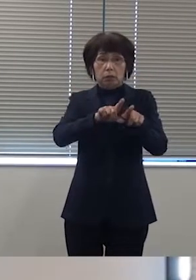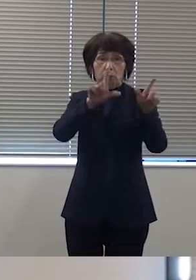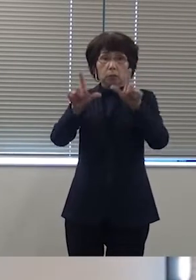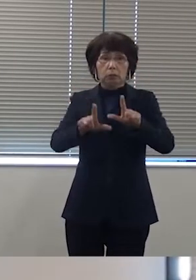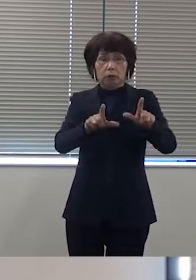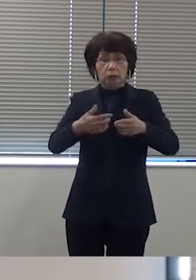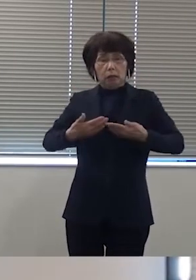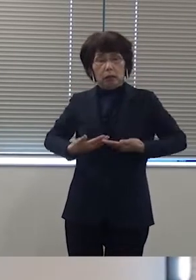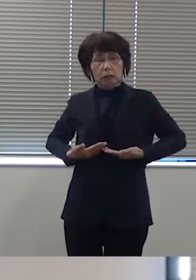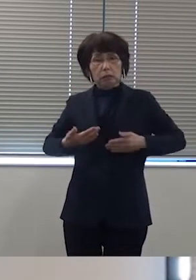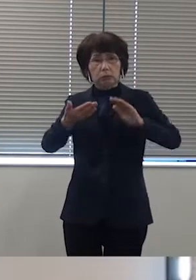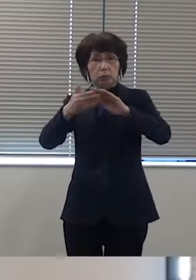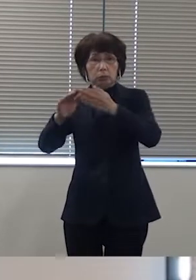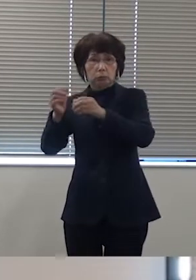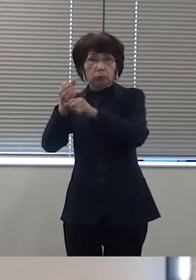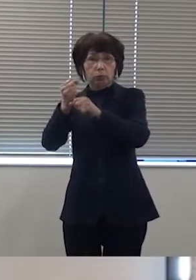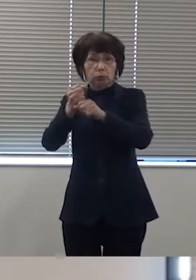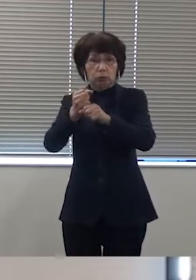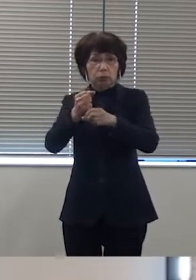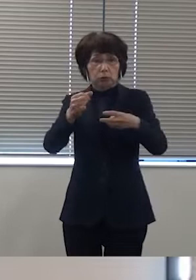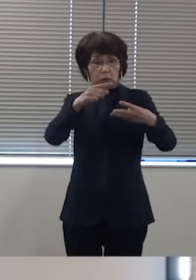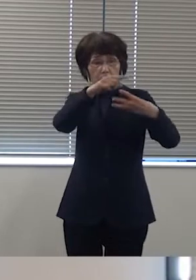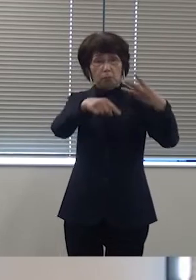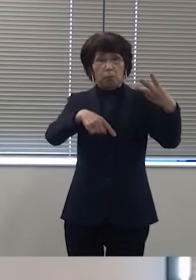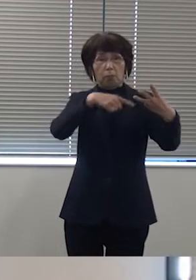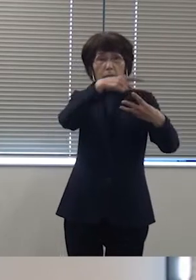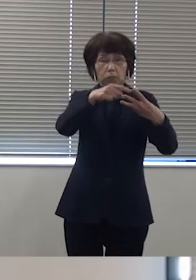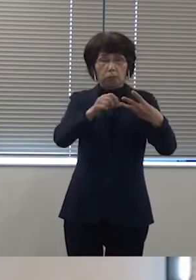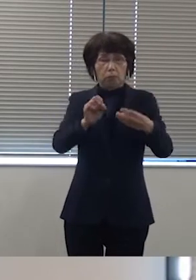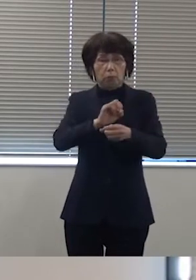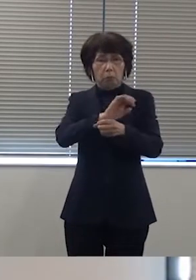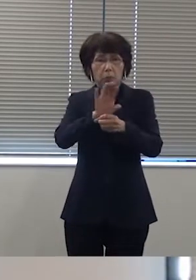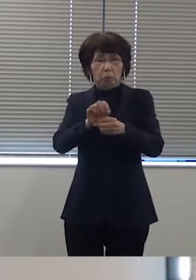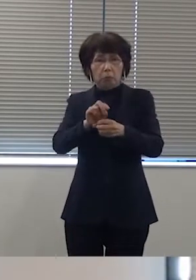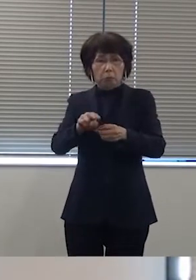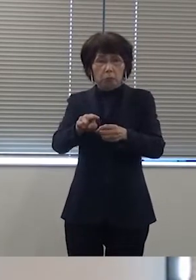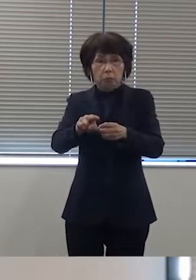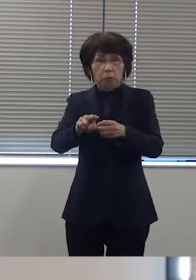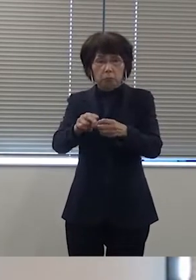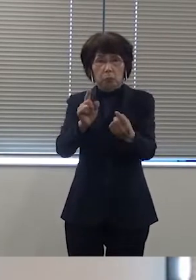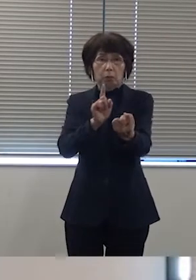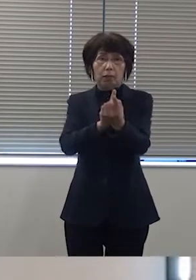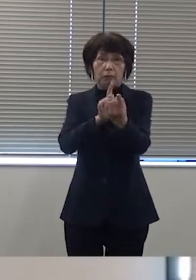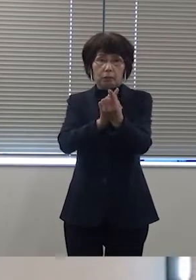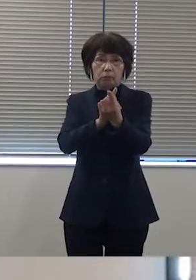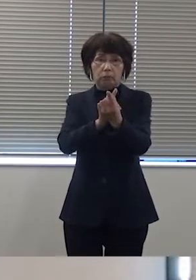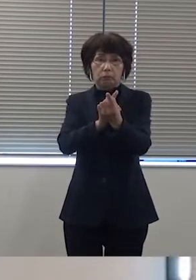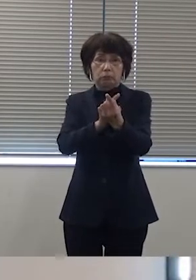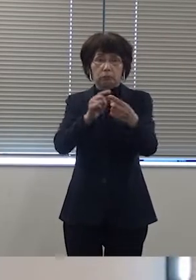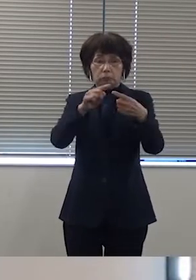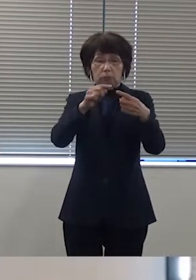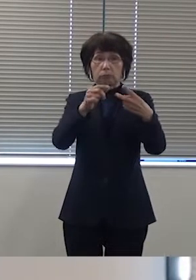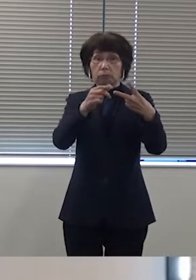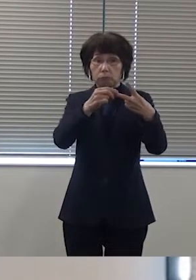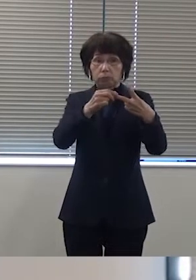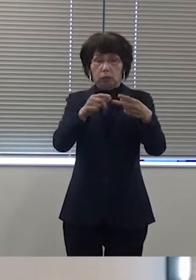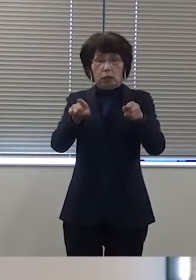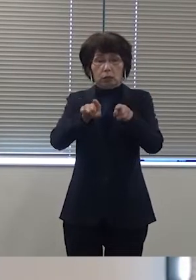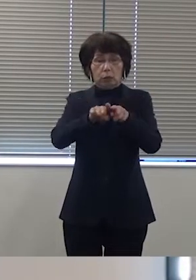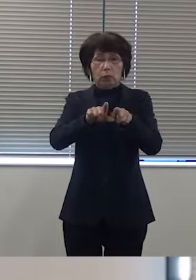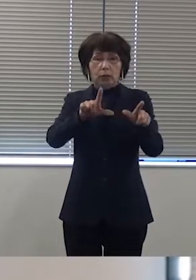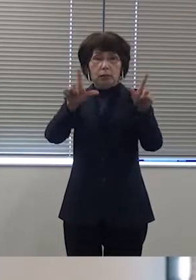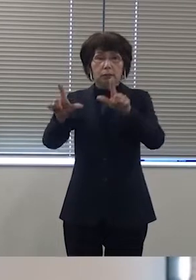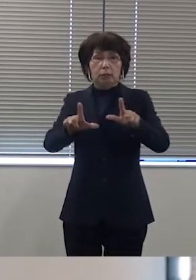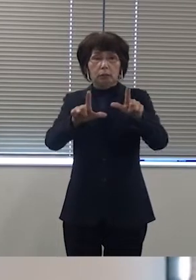で三本柱としましてはコロナウイルスの対策、2本目が共生社会の